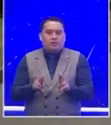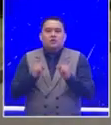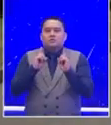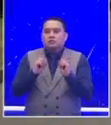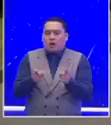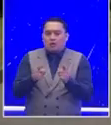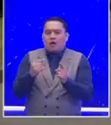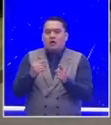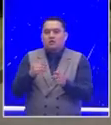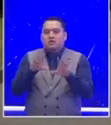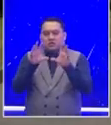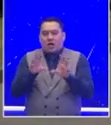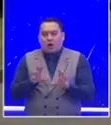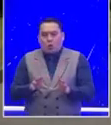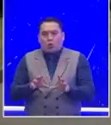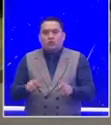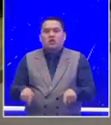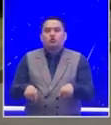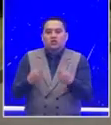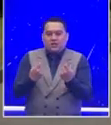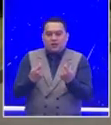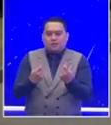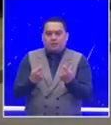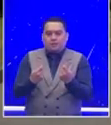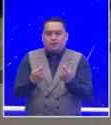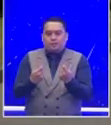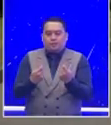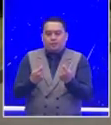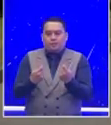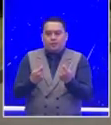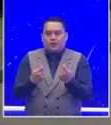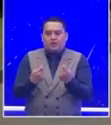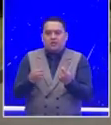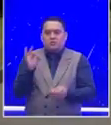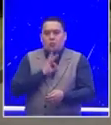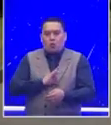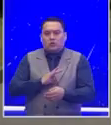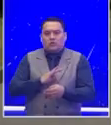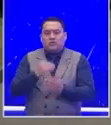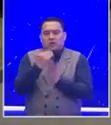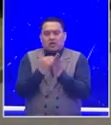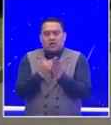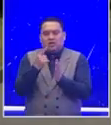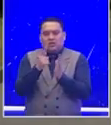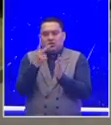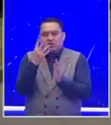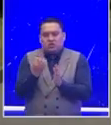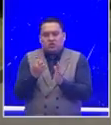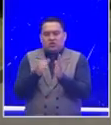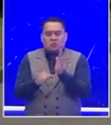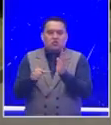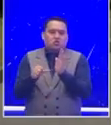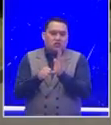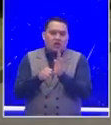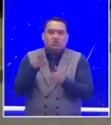согласно кодексу об административных правонарушениях применяется статья 476,